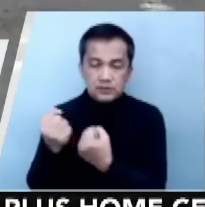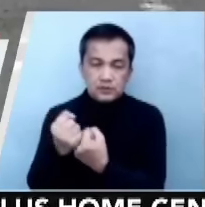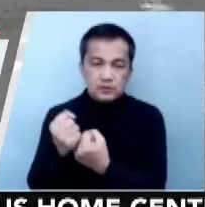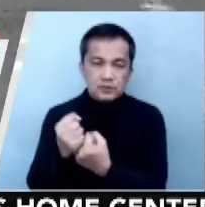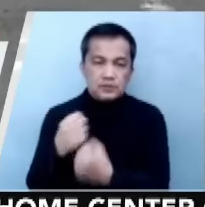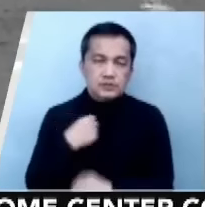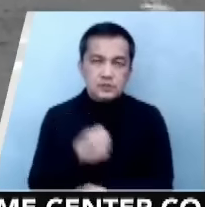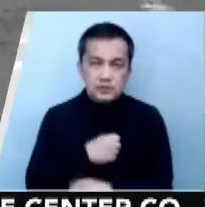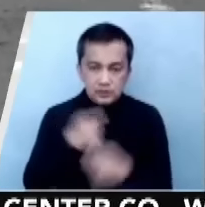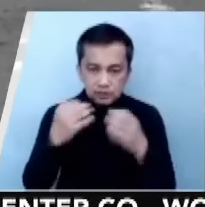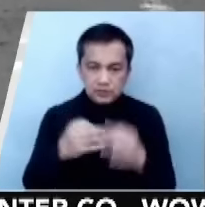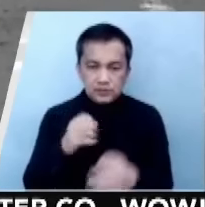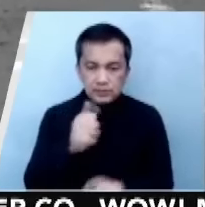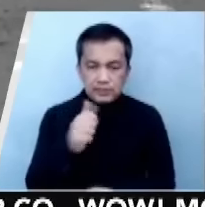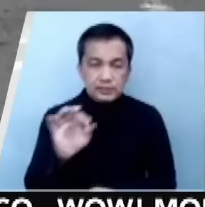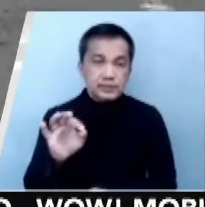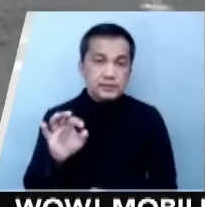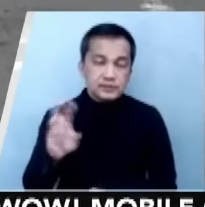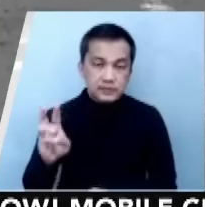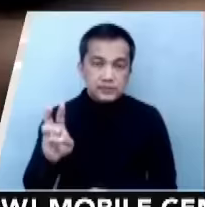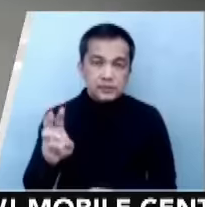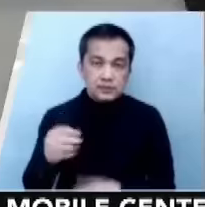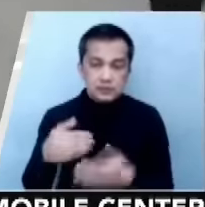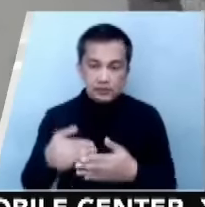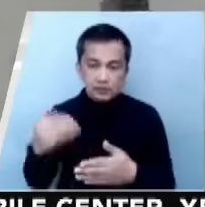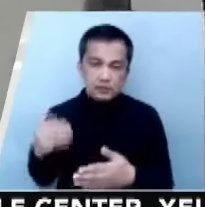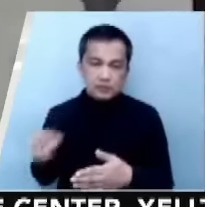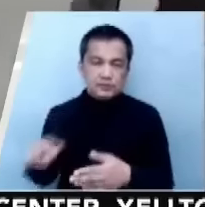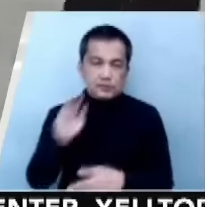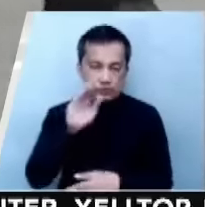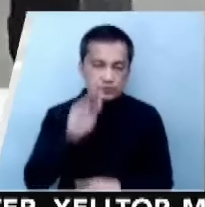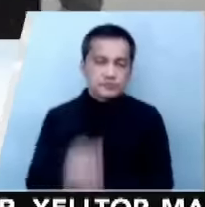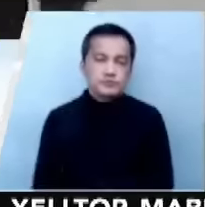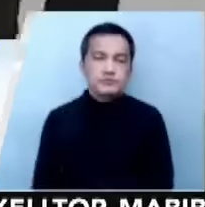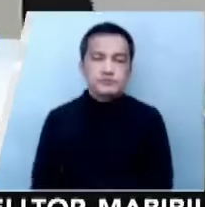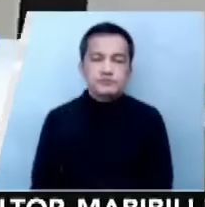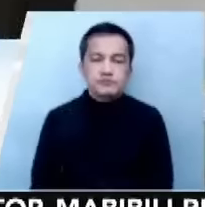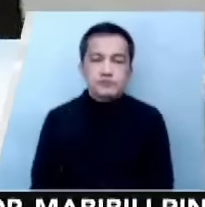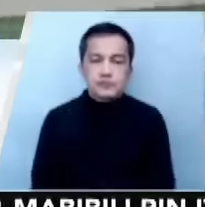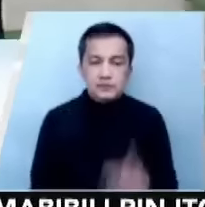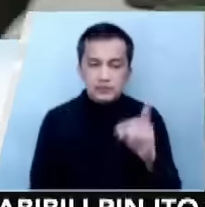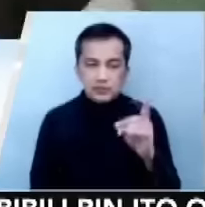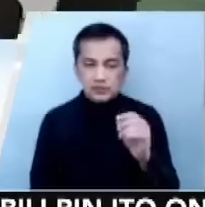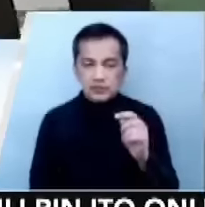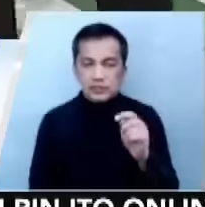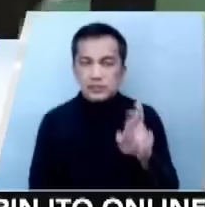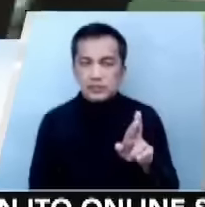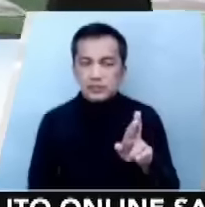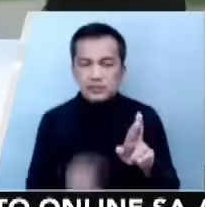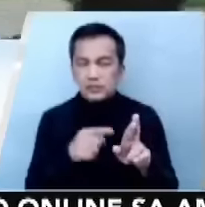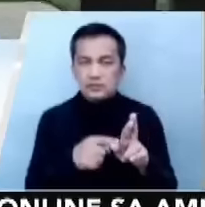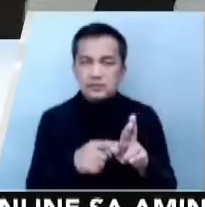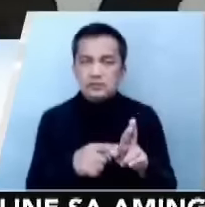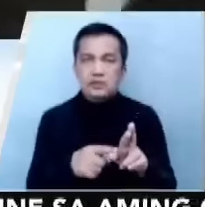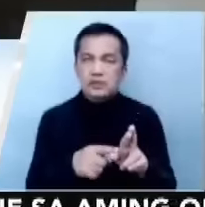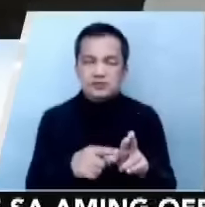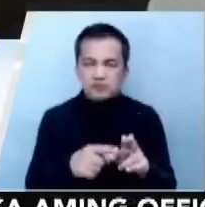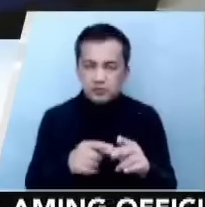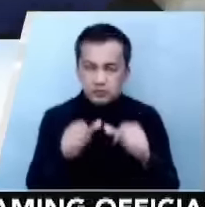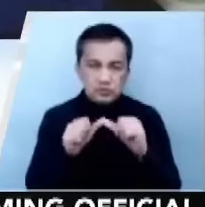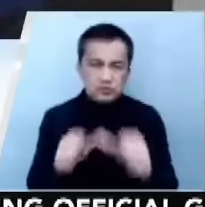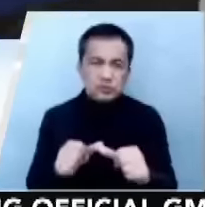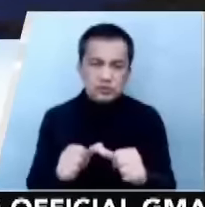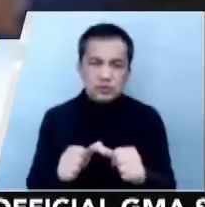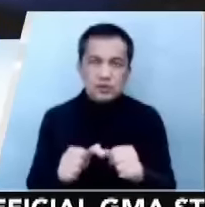Resolution 1096, yung nauna na nilang petisyon. Pero ang DOTR hindi raw patitinag at hahabulin na raw ang mga